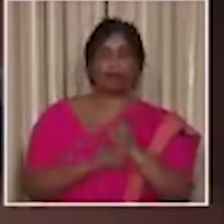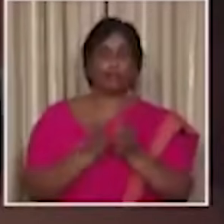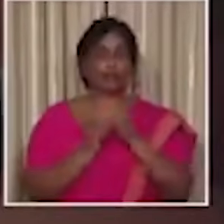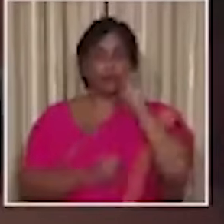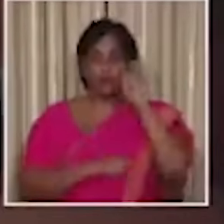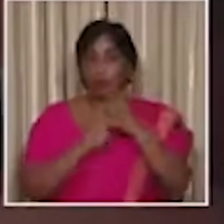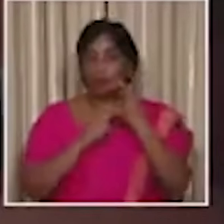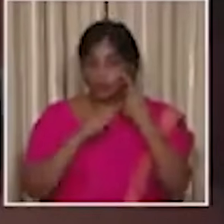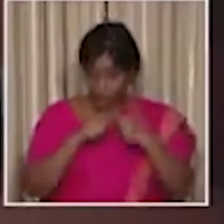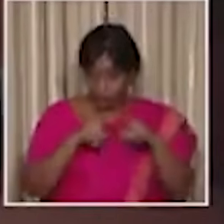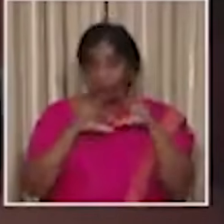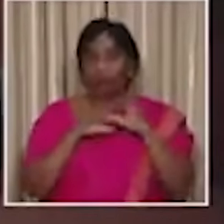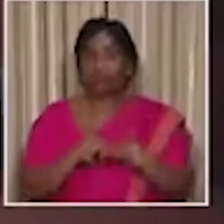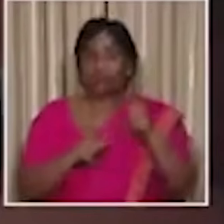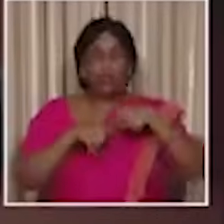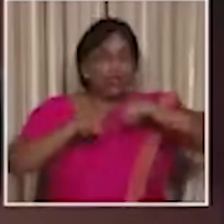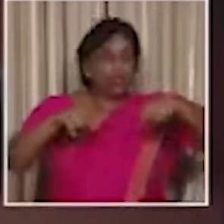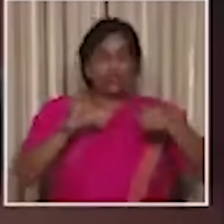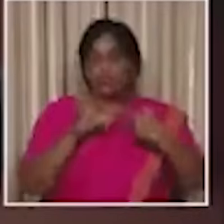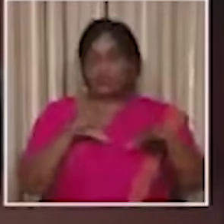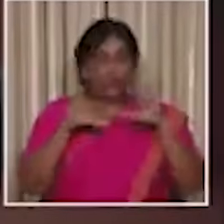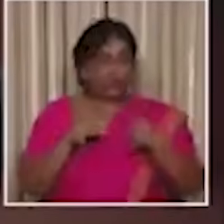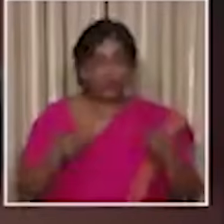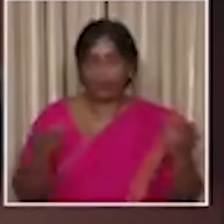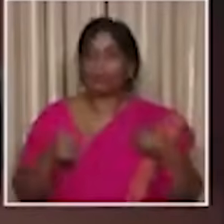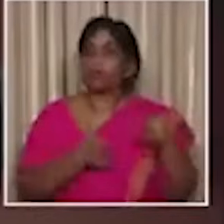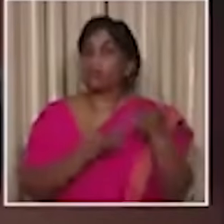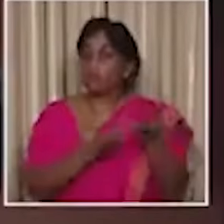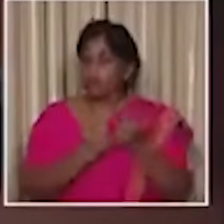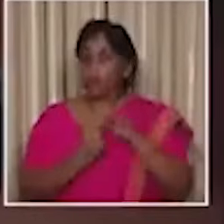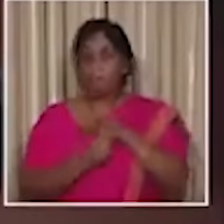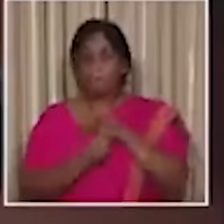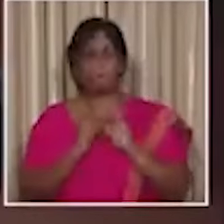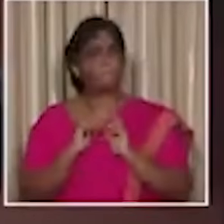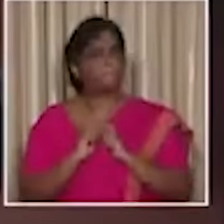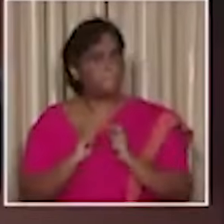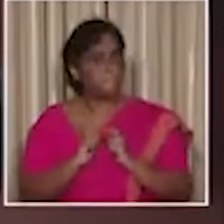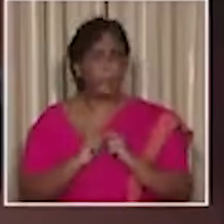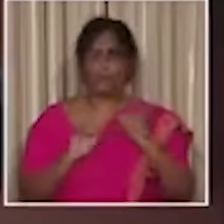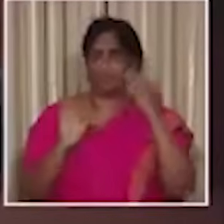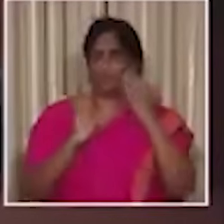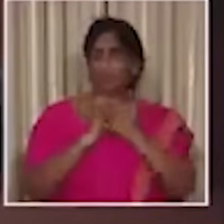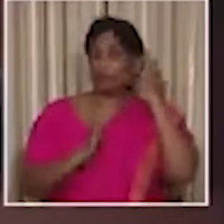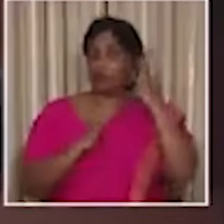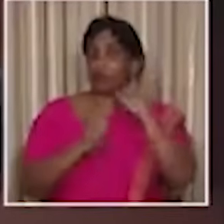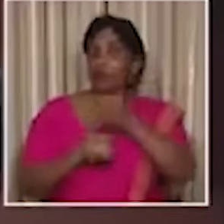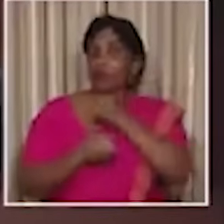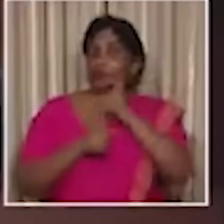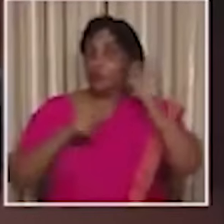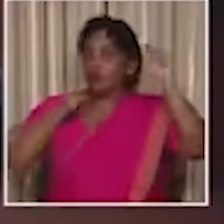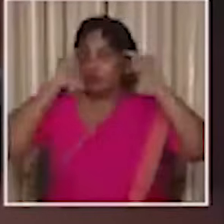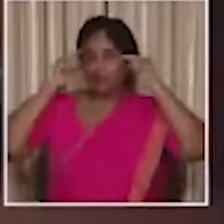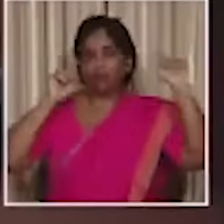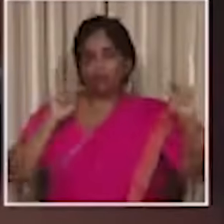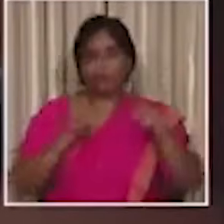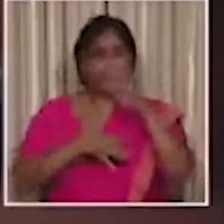වර්ගයාට පමණ දෛත්‍ය අනිසත් වර්ගයාට අයිති නැද්ද? මේ සම්පත් ගැනීමේදී ඇස් තියෙන පරිසර හානි පද්ධතීන් පිළිබඳව ලෝකයේදී තිබෙන නඩු තීන්දුව පිළිබඳව මා හිතන